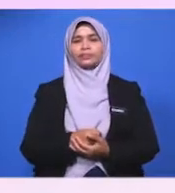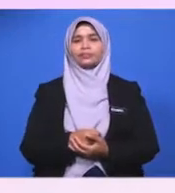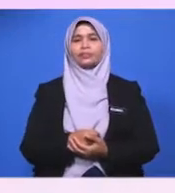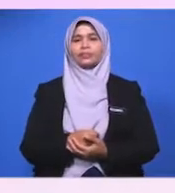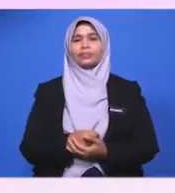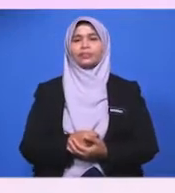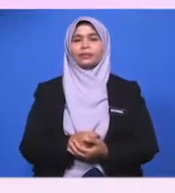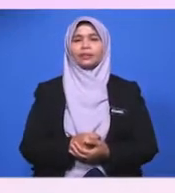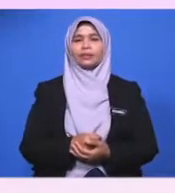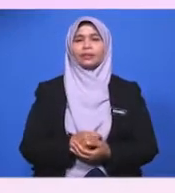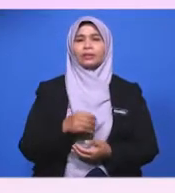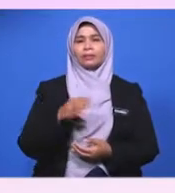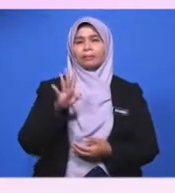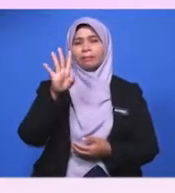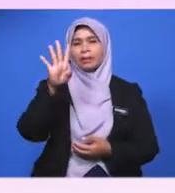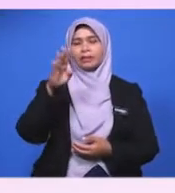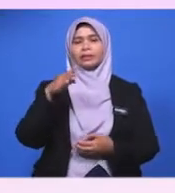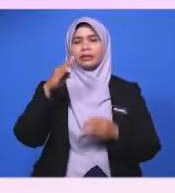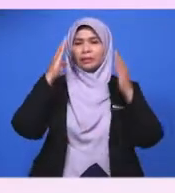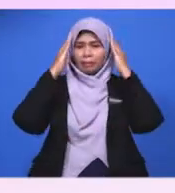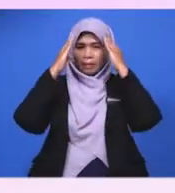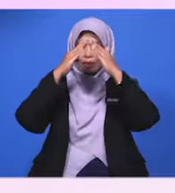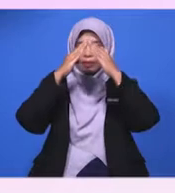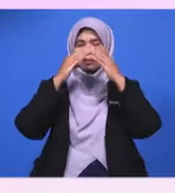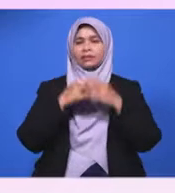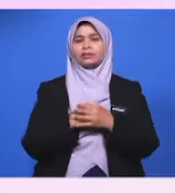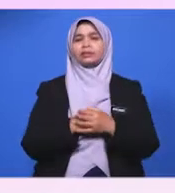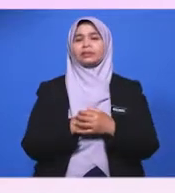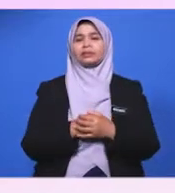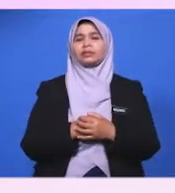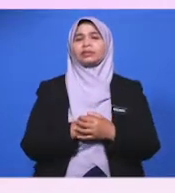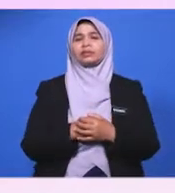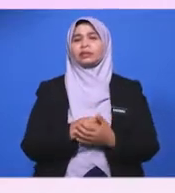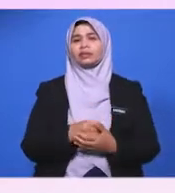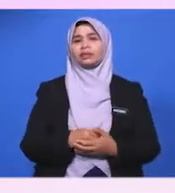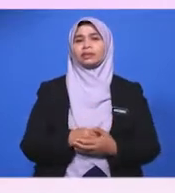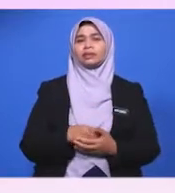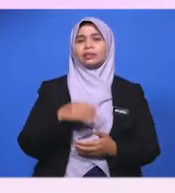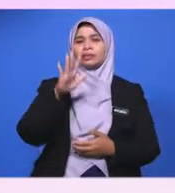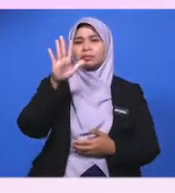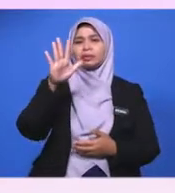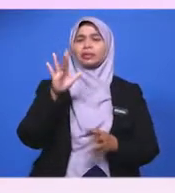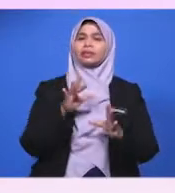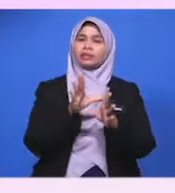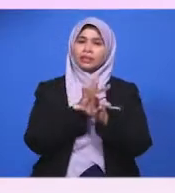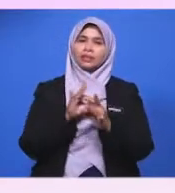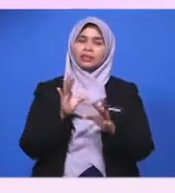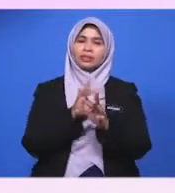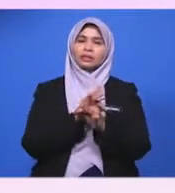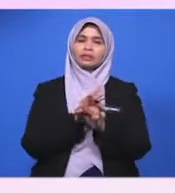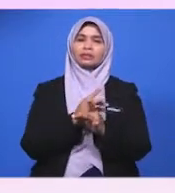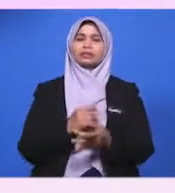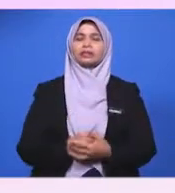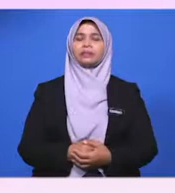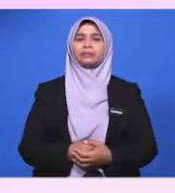di Johor, Kuala Lipis dan Segitiga Jengka di Pahang, Sibu, Marudi dan Seri